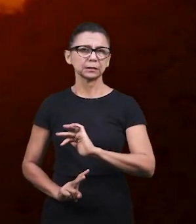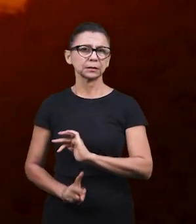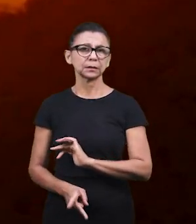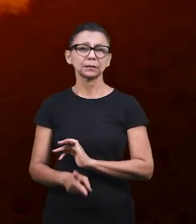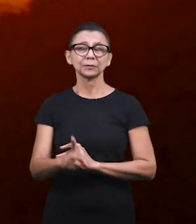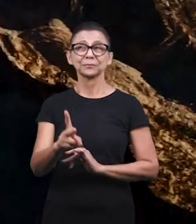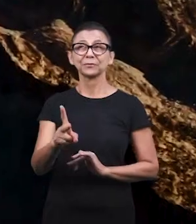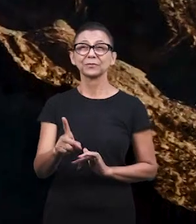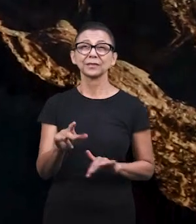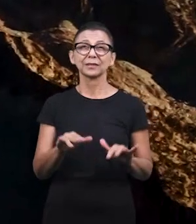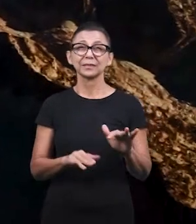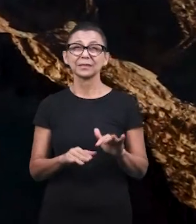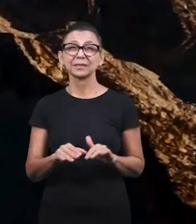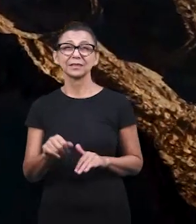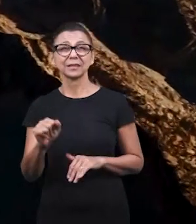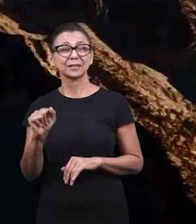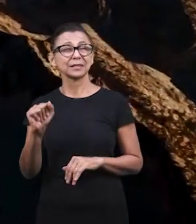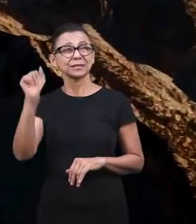И когда похоже,